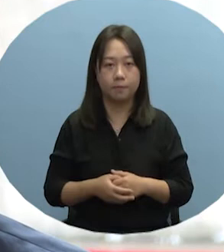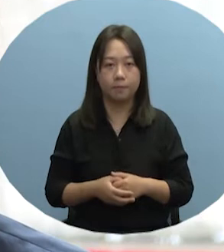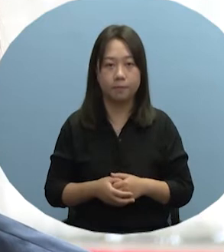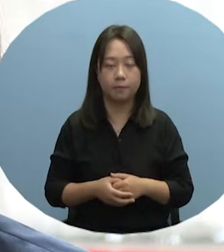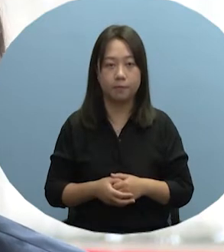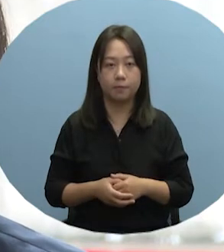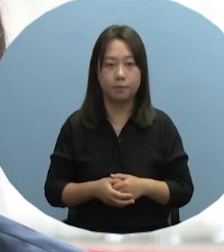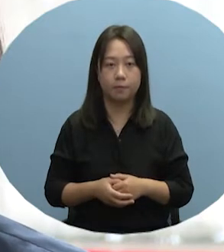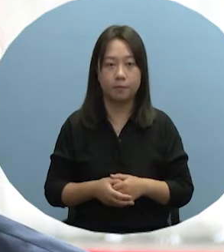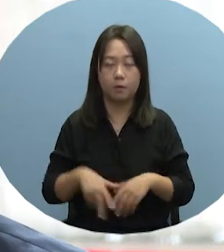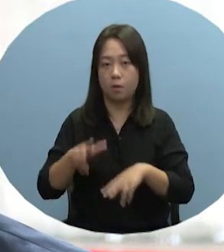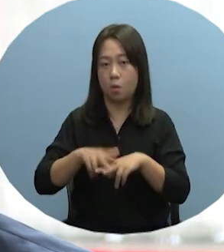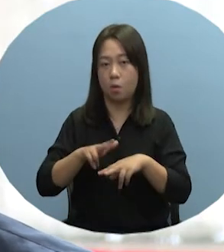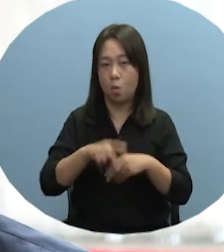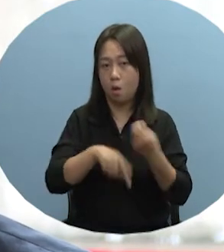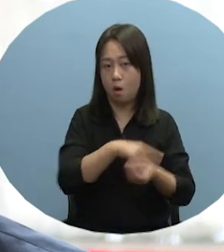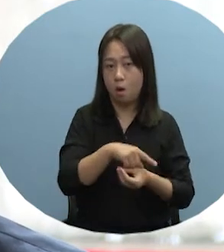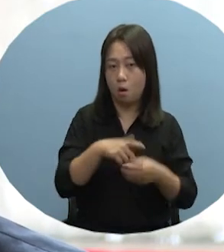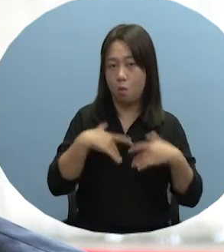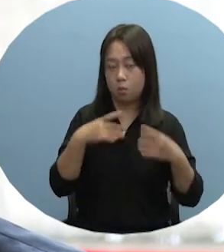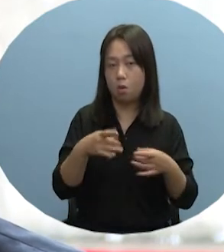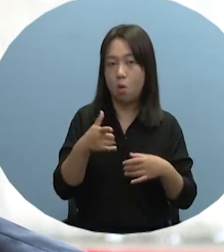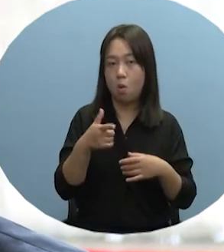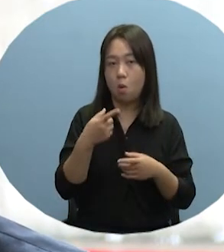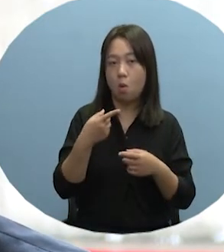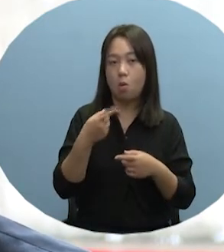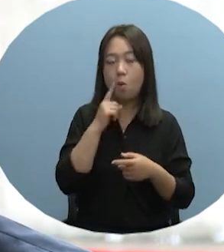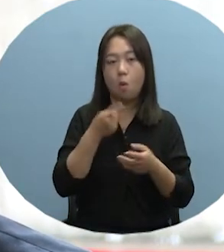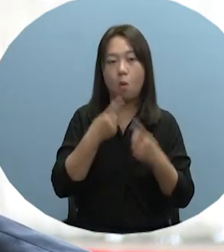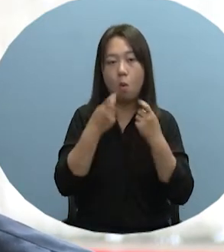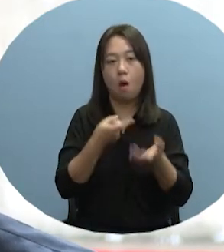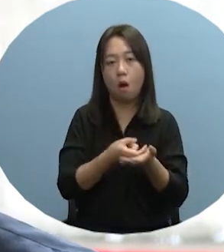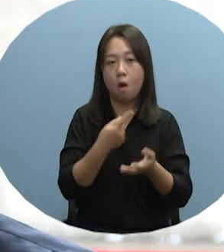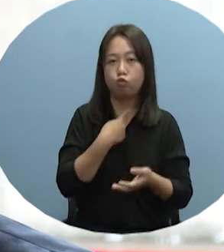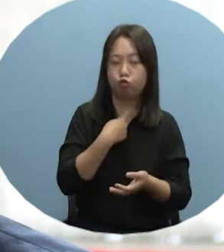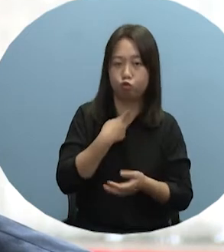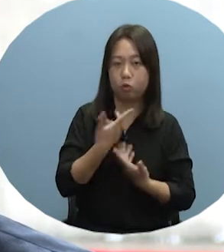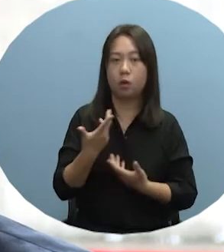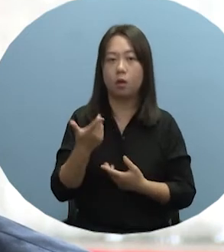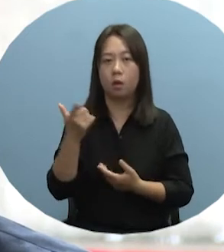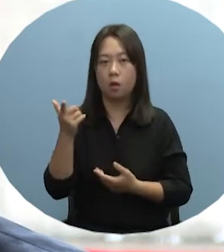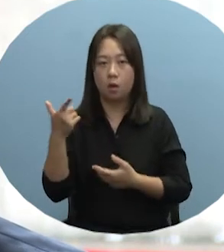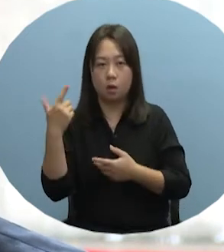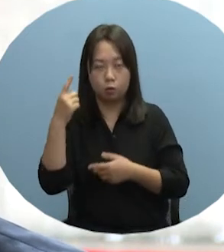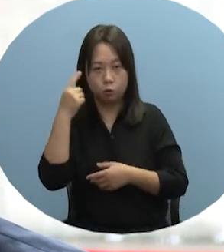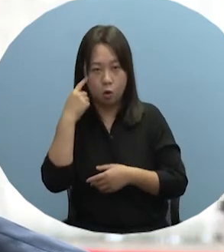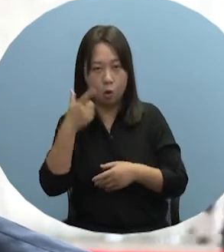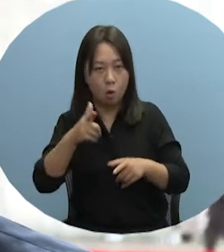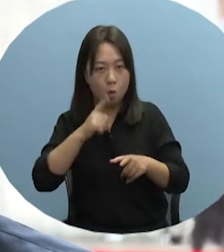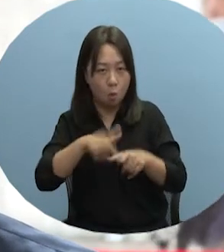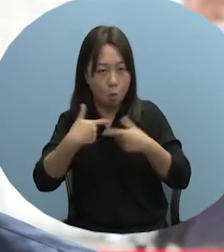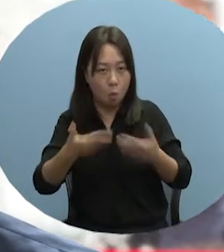面对着内地市场对澳洲龙虾庞大的需求，走私分子为了逃